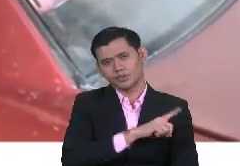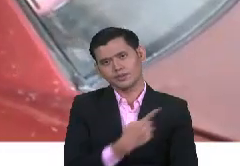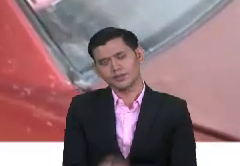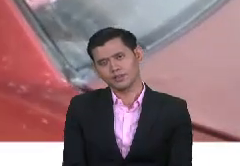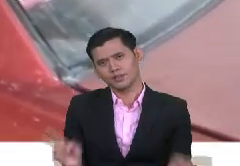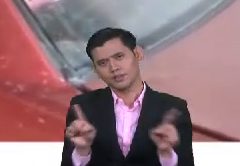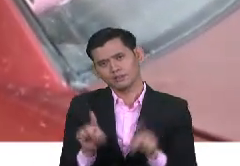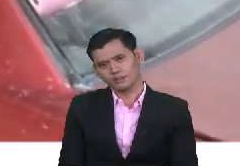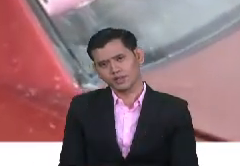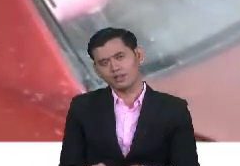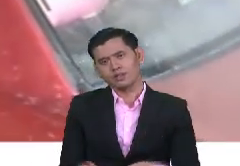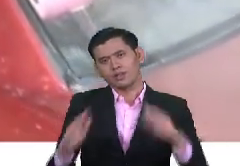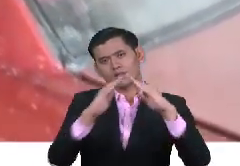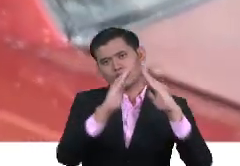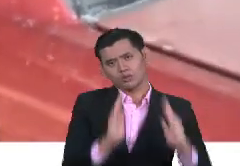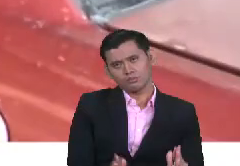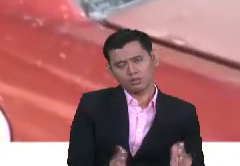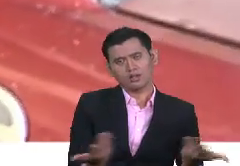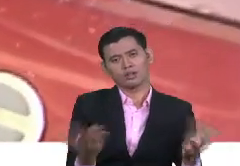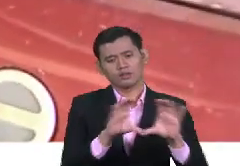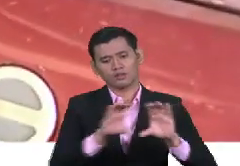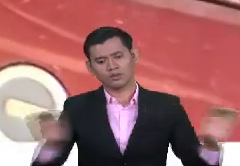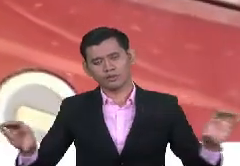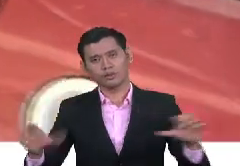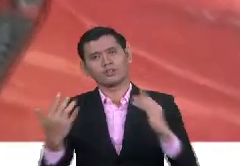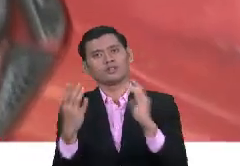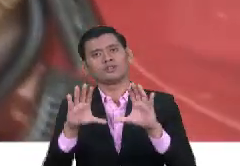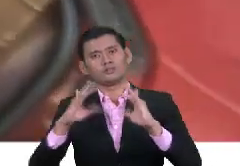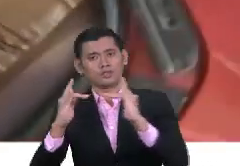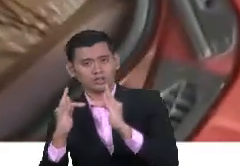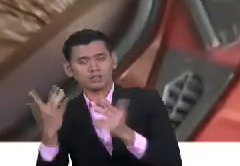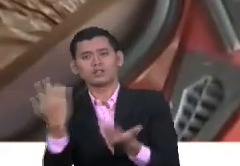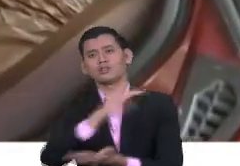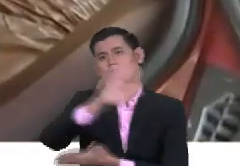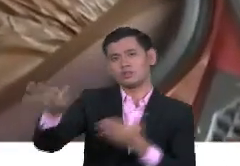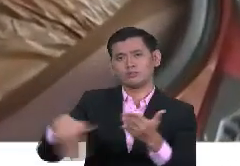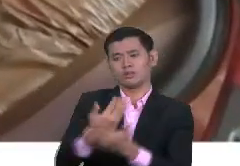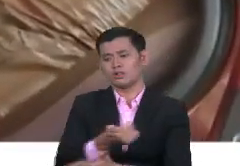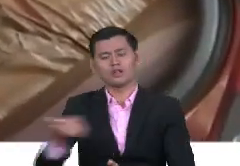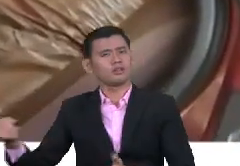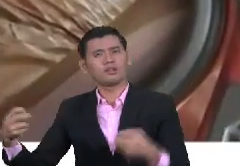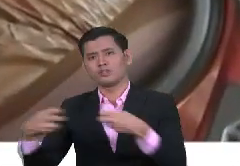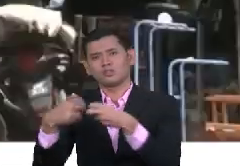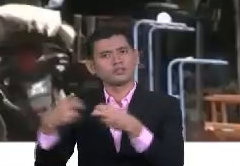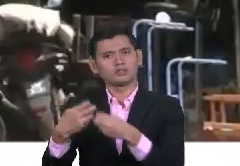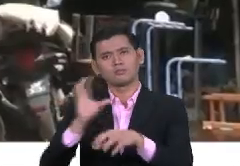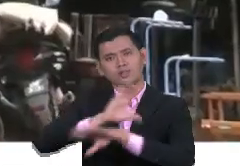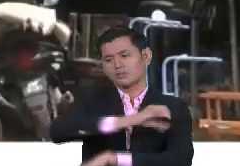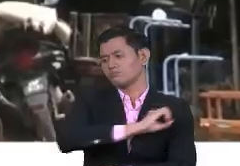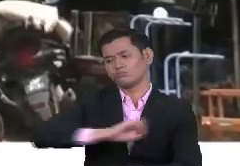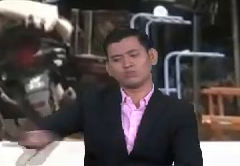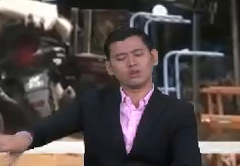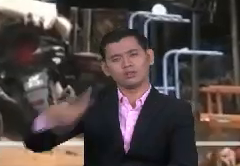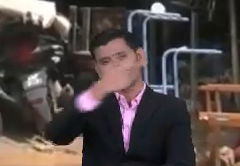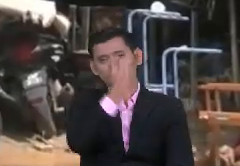dialami. Barangan rumah termasuk perabot, tilam, bantal dan peralatan elektrik sebahagiannya terpaksa dibuang akibat rosak